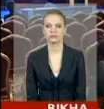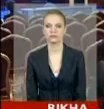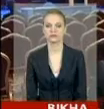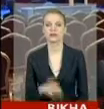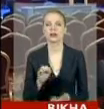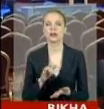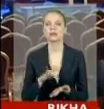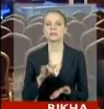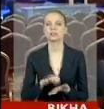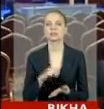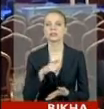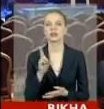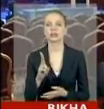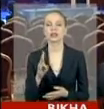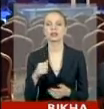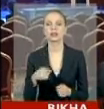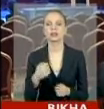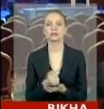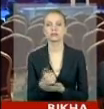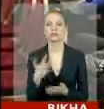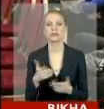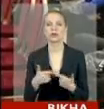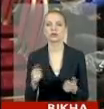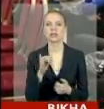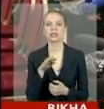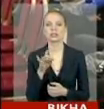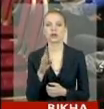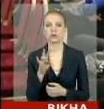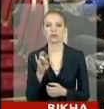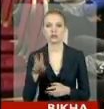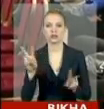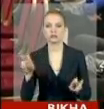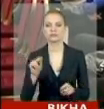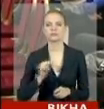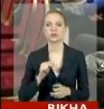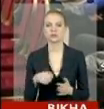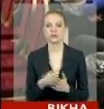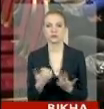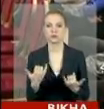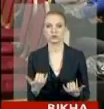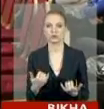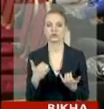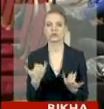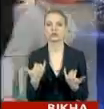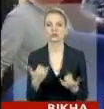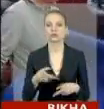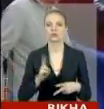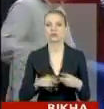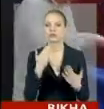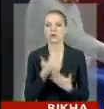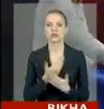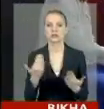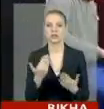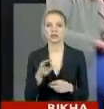Прес-центр кандидата на пост президента Януковича в готелі «Інтерконтиненталь» працював до сьогодні. Щойно завершилась